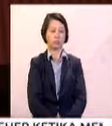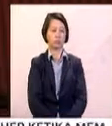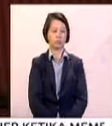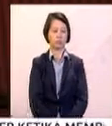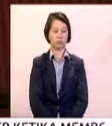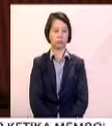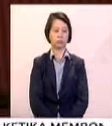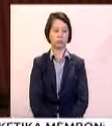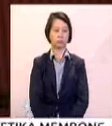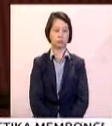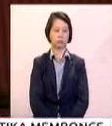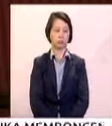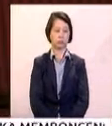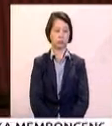rendah than